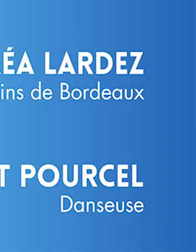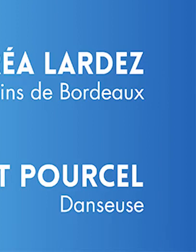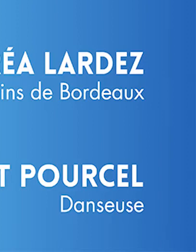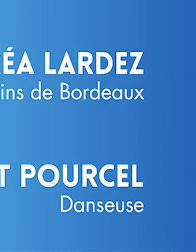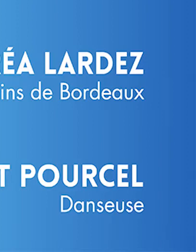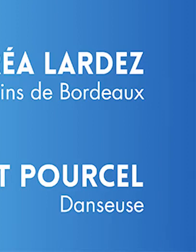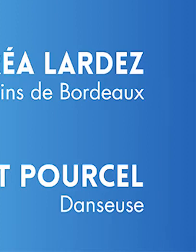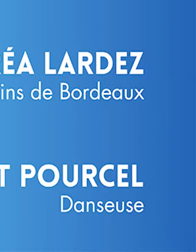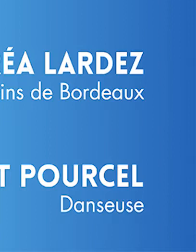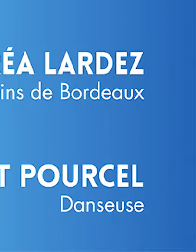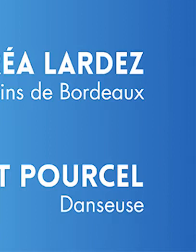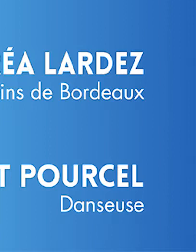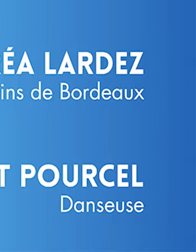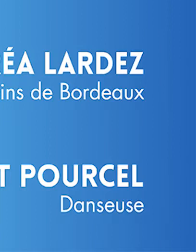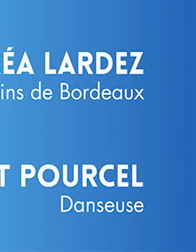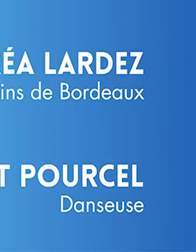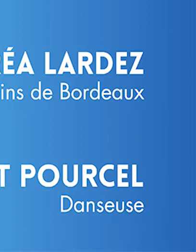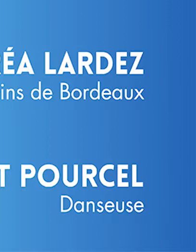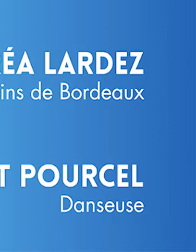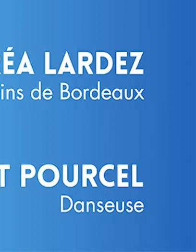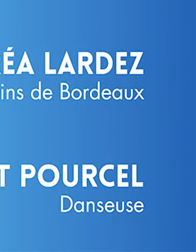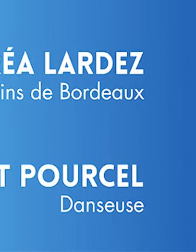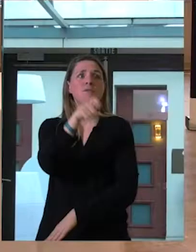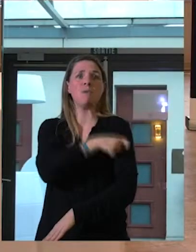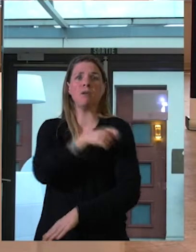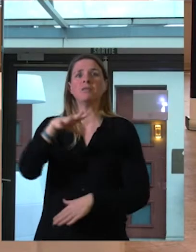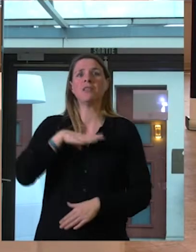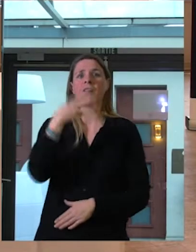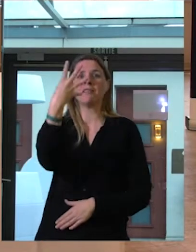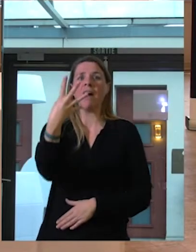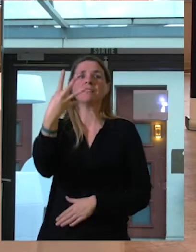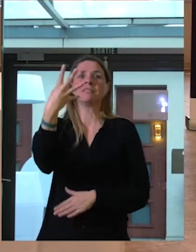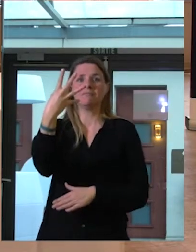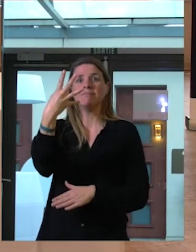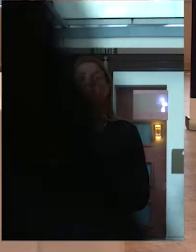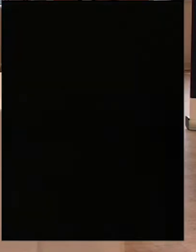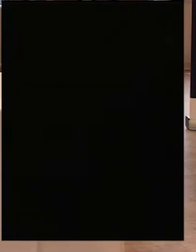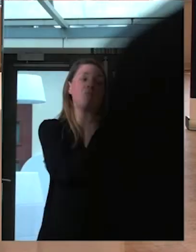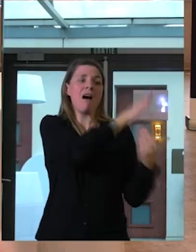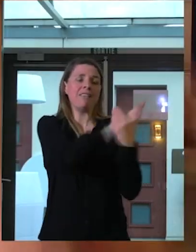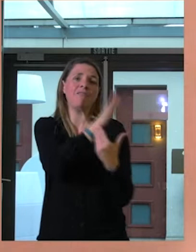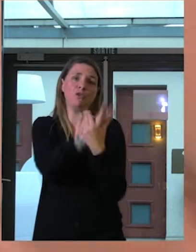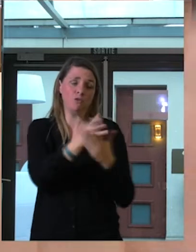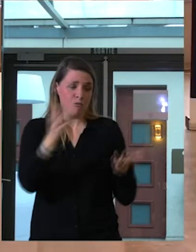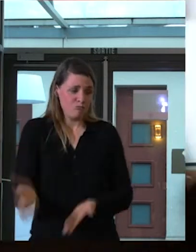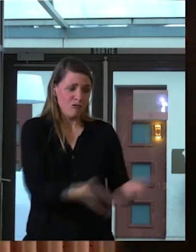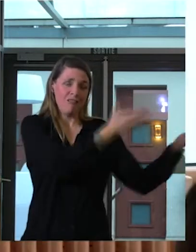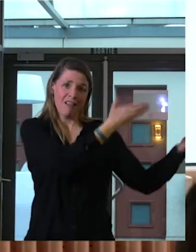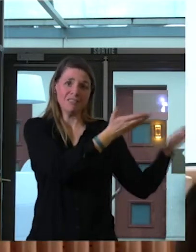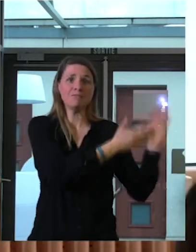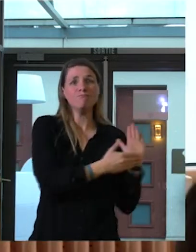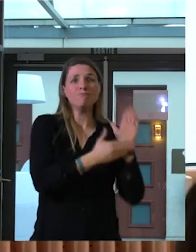sport. Donc pour ça, on accueille donc 4 intervenants que je vais laisser se présenter, qui sont